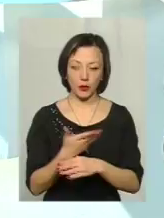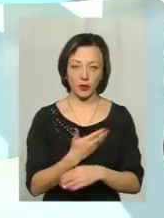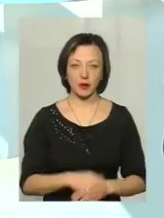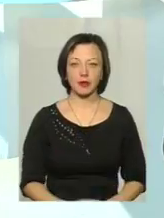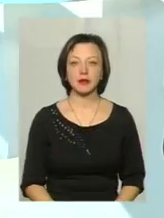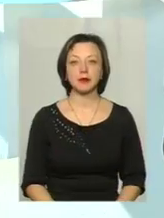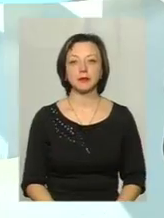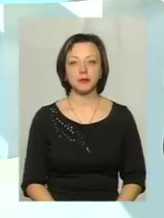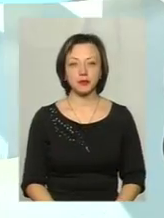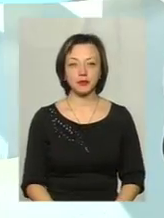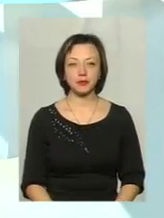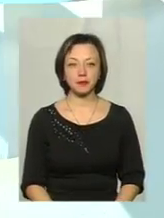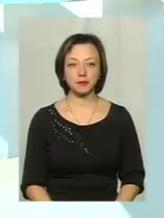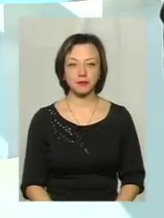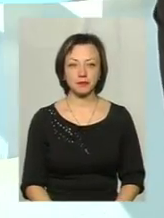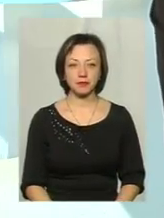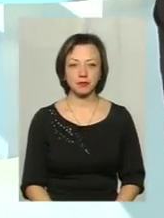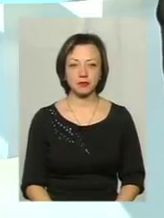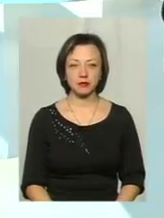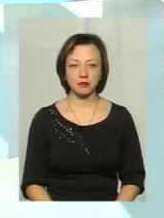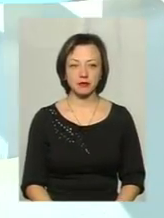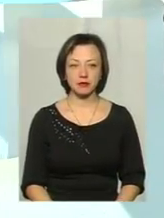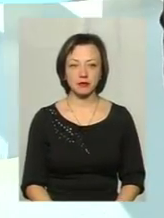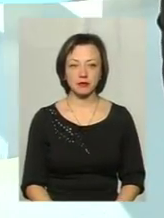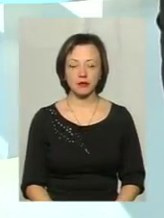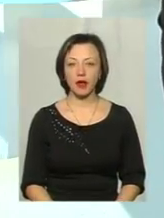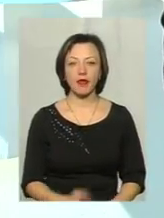до 12, до 12. До 12 годин. Він може раніше підготувати 12, ну,